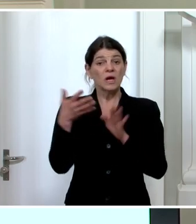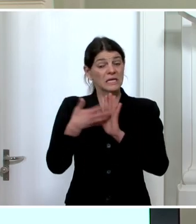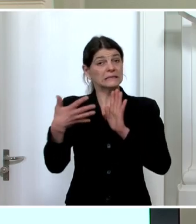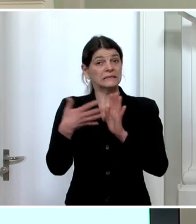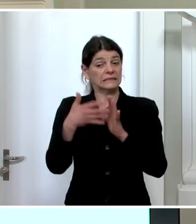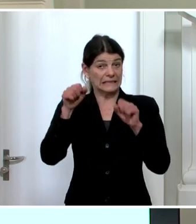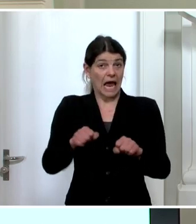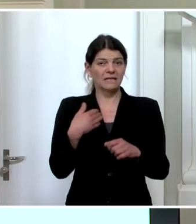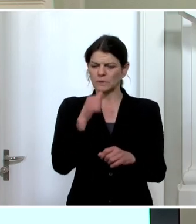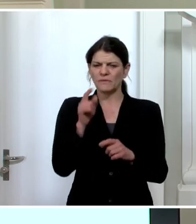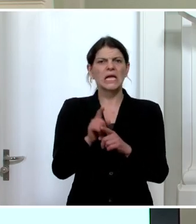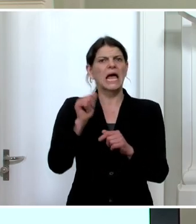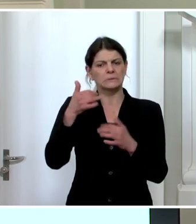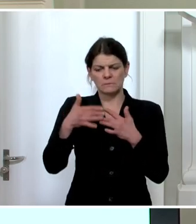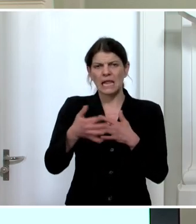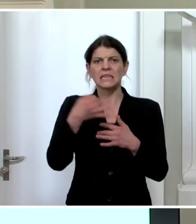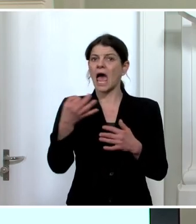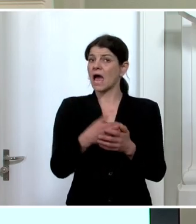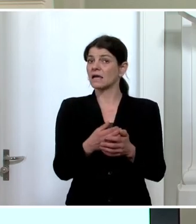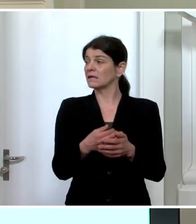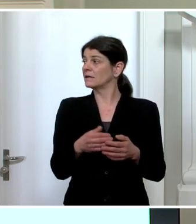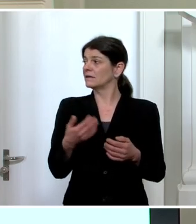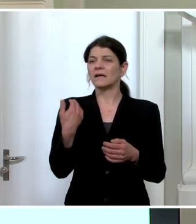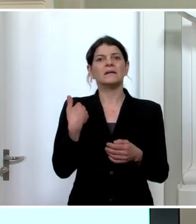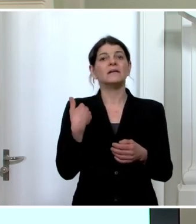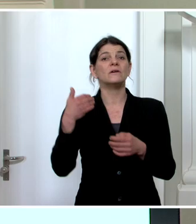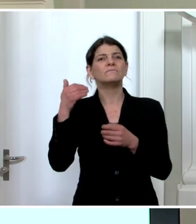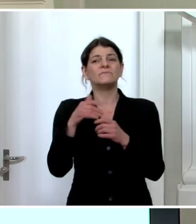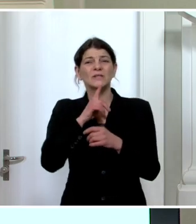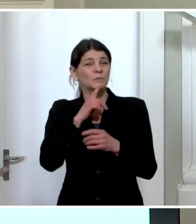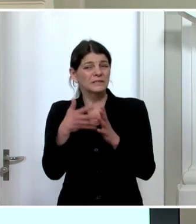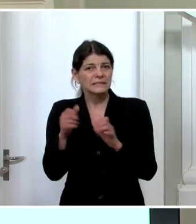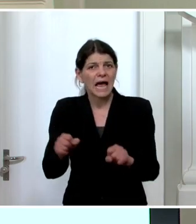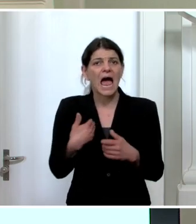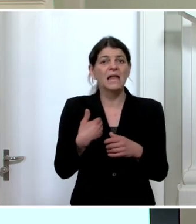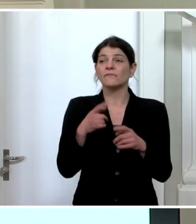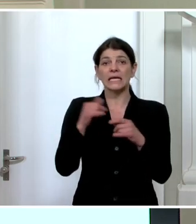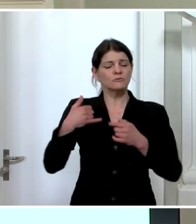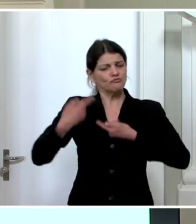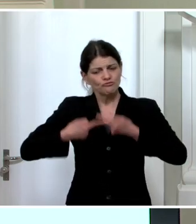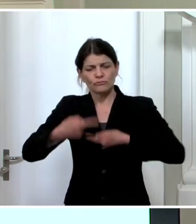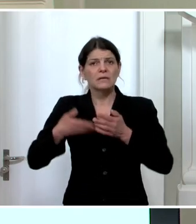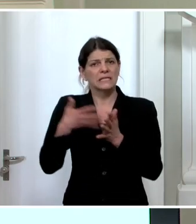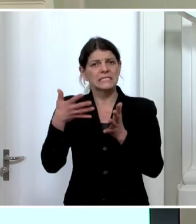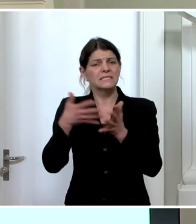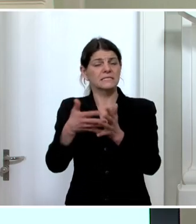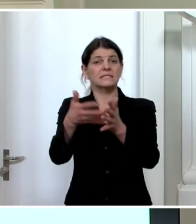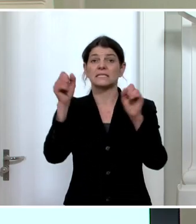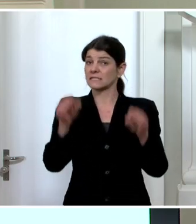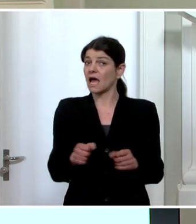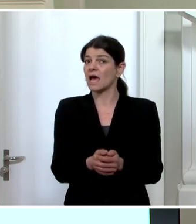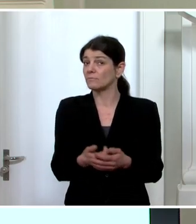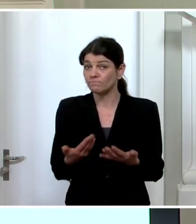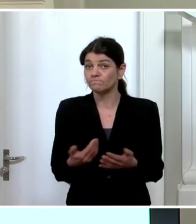mehr so wie in den ersten Tagen, als wir einfach Batches aufgesetzt haben, sondern es ist ein durchlaufender Prozess und wir müssen einfach